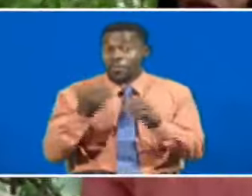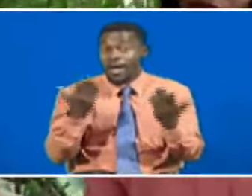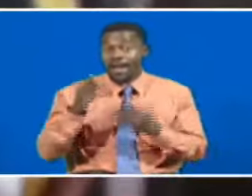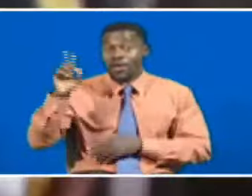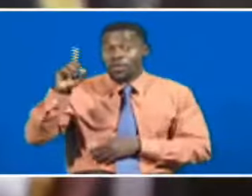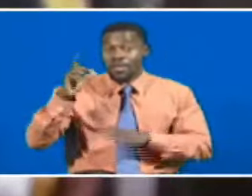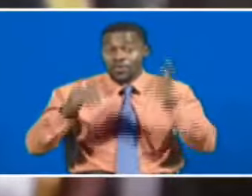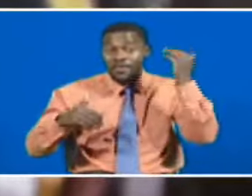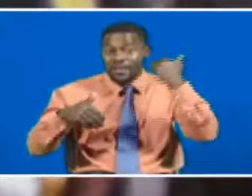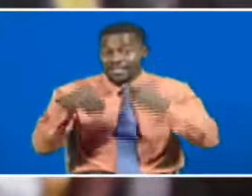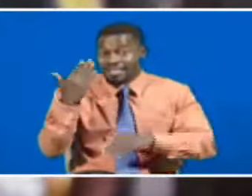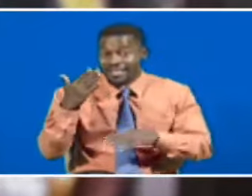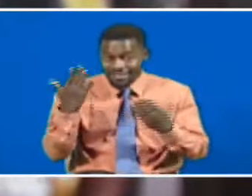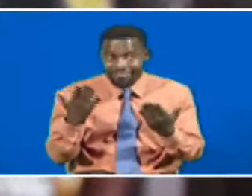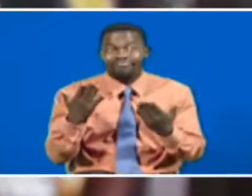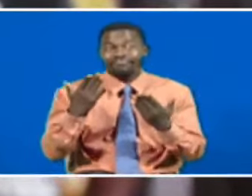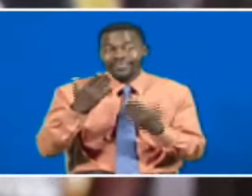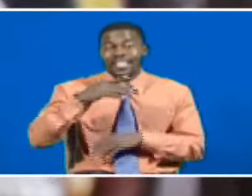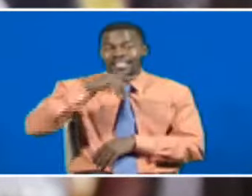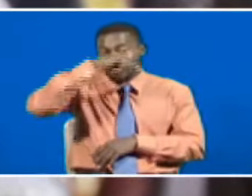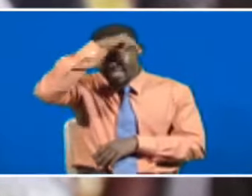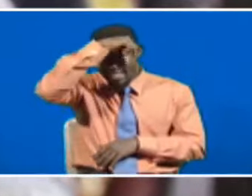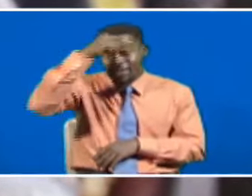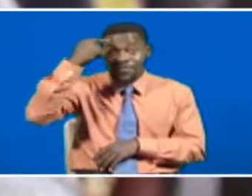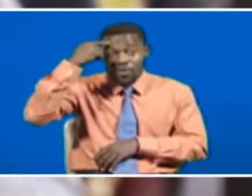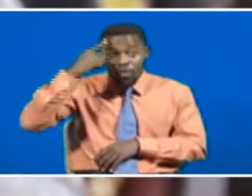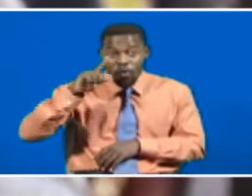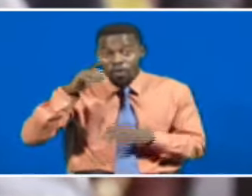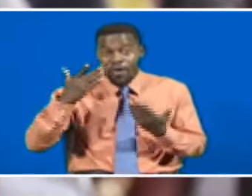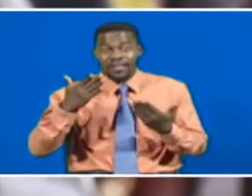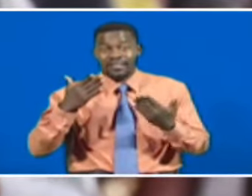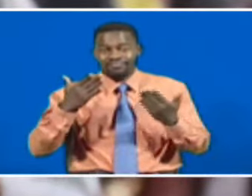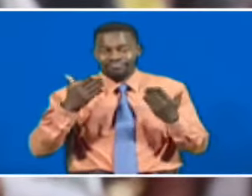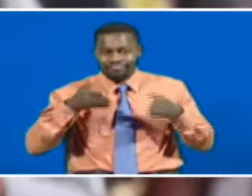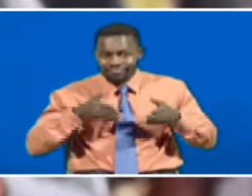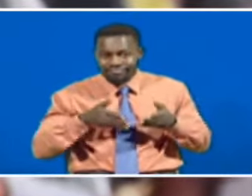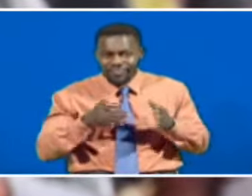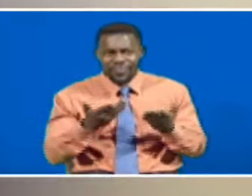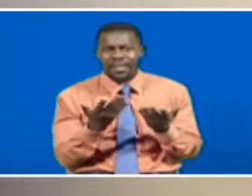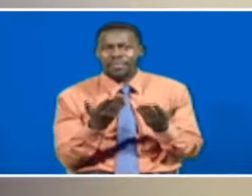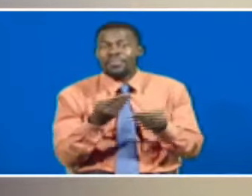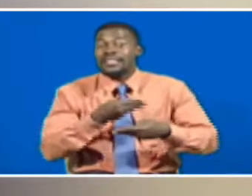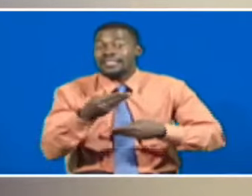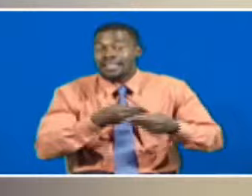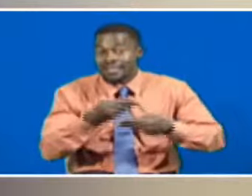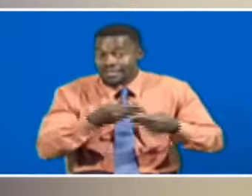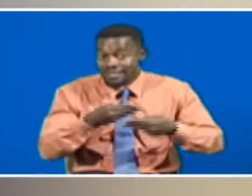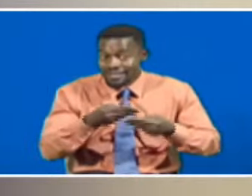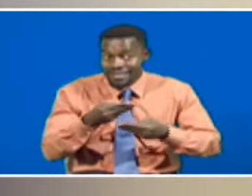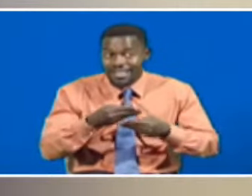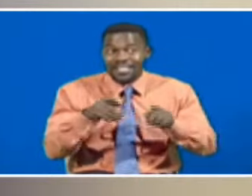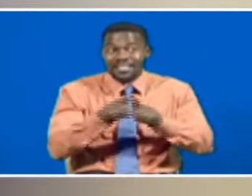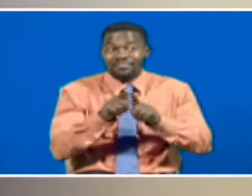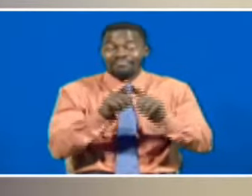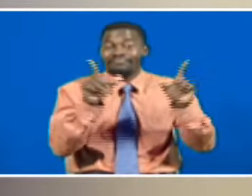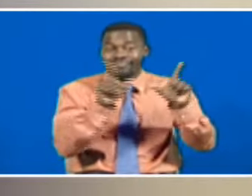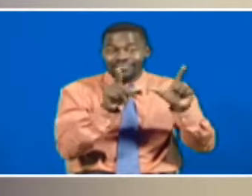Nairobi anakosomea shahada ya uzamifu katika usimamizi wa biashara alipata msukumo mwaka